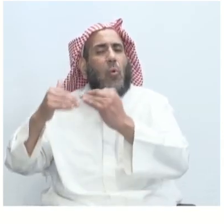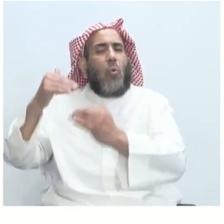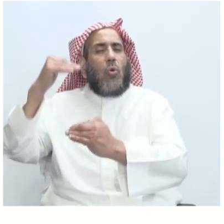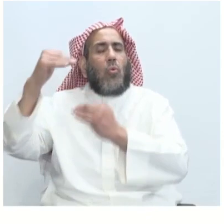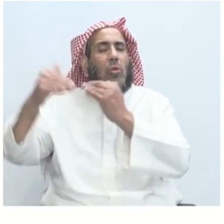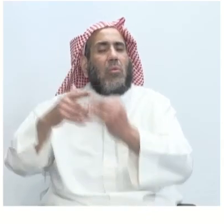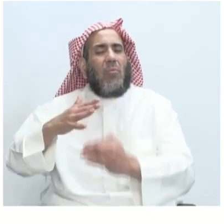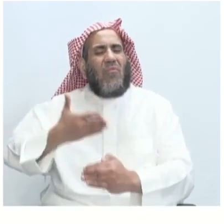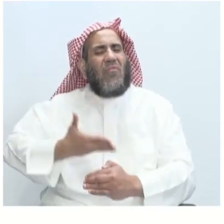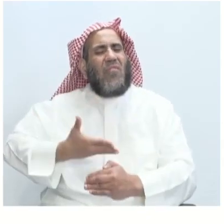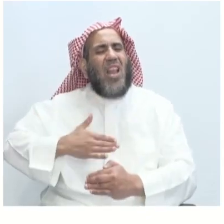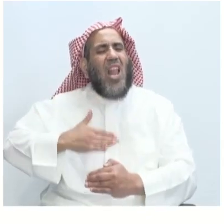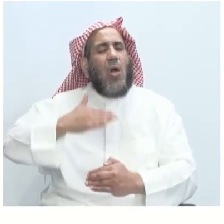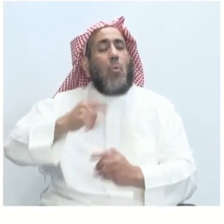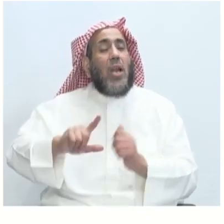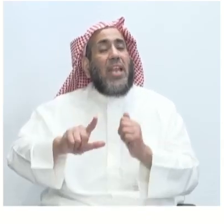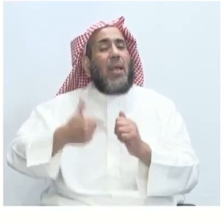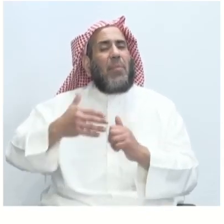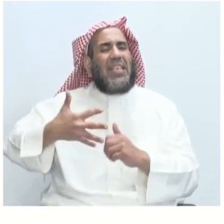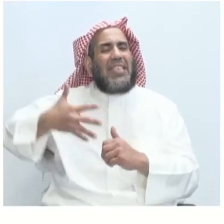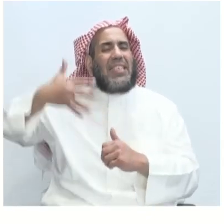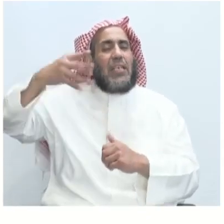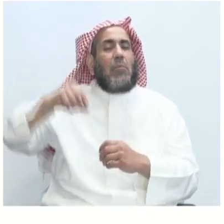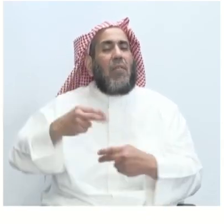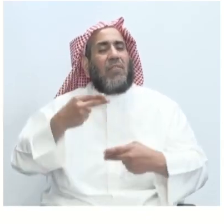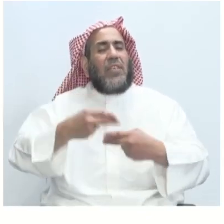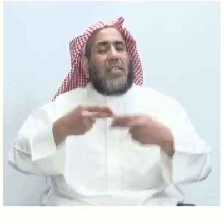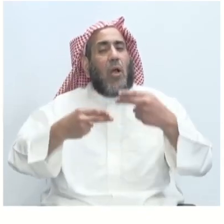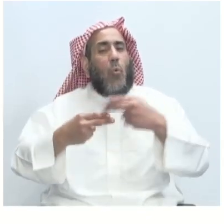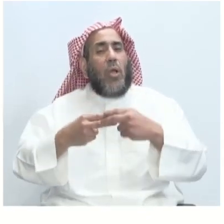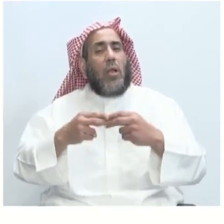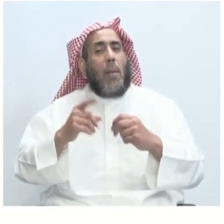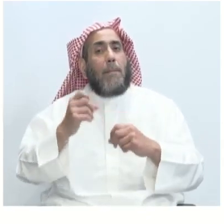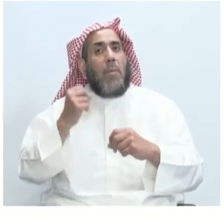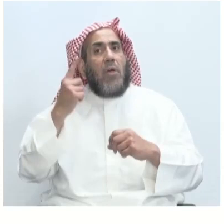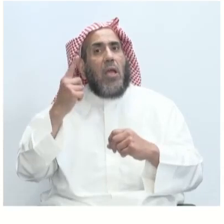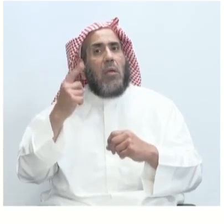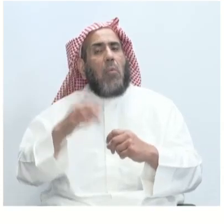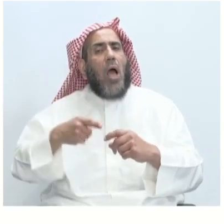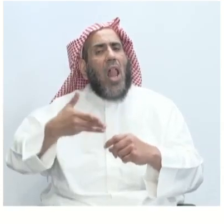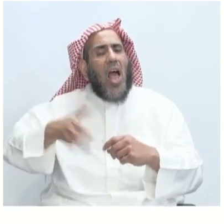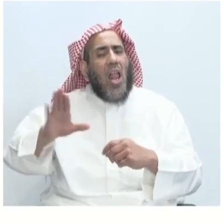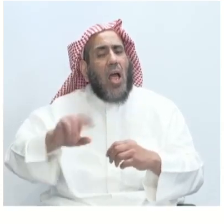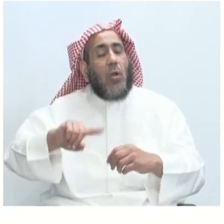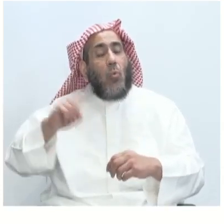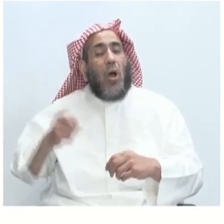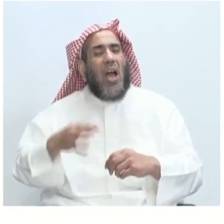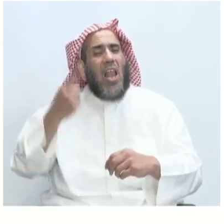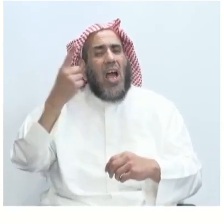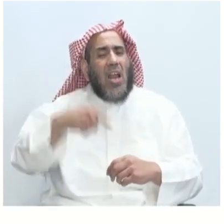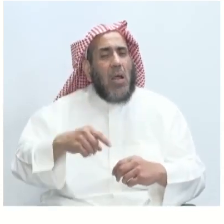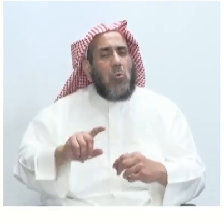التقدم في العمر يبدا في تكوين مفاهيم الحلال والحرام